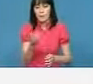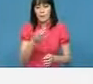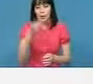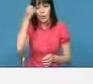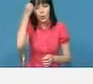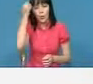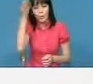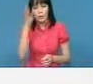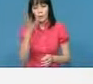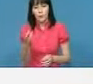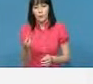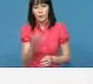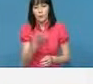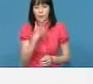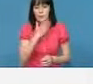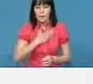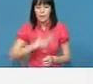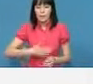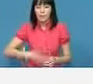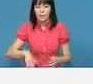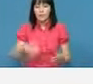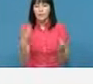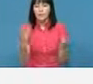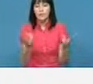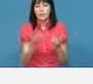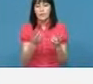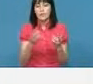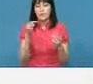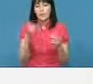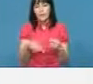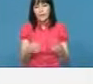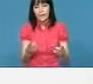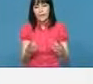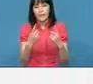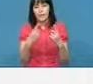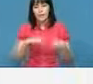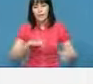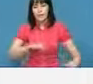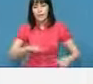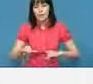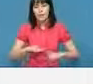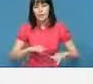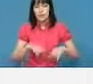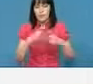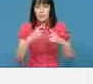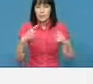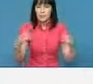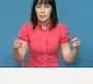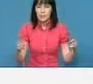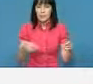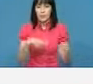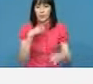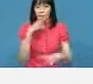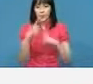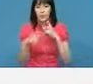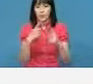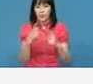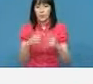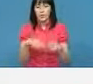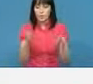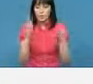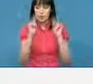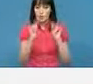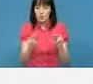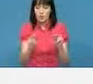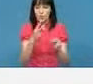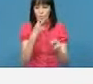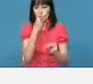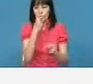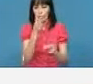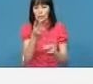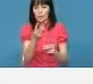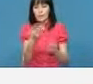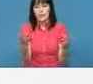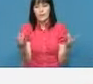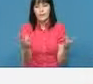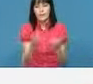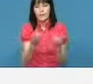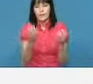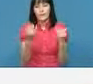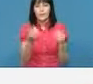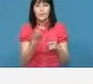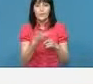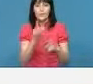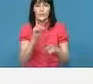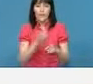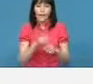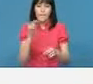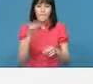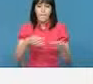пен шыдамдылықты талап етеді. Осы қасиет қылмыстық іске жан-жақты талдау жасап, ақиқатқа көз жеткізу үшін керек. Сондықтан